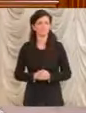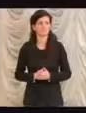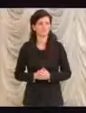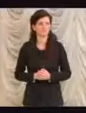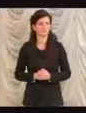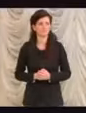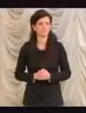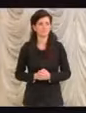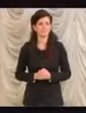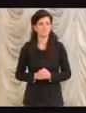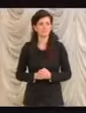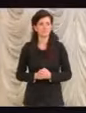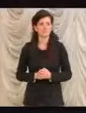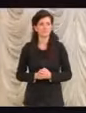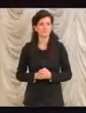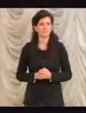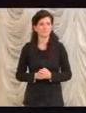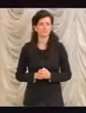buonasera